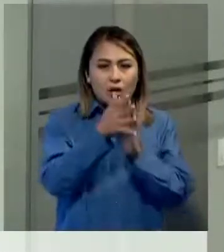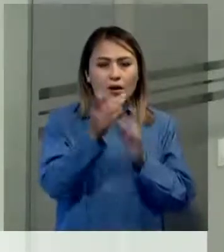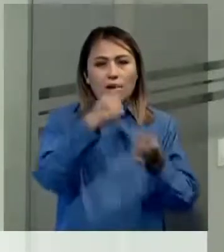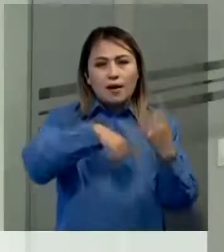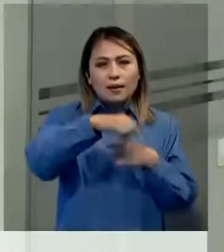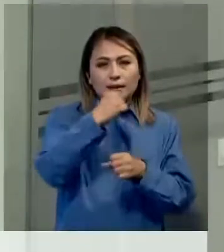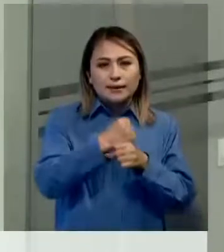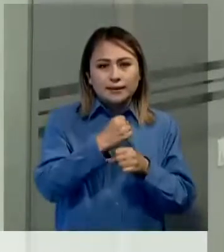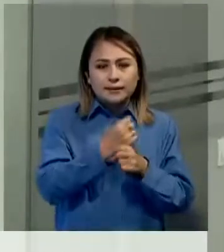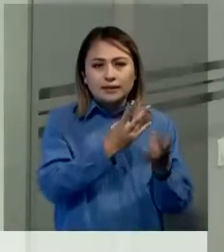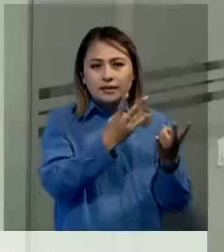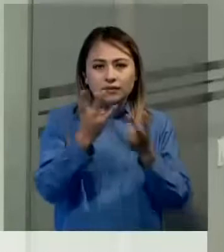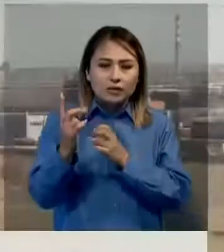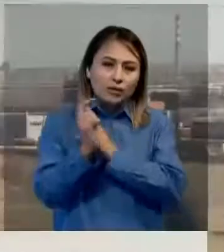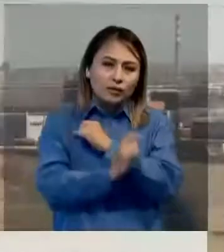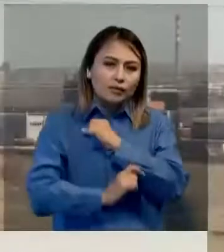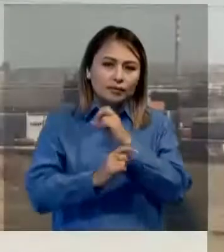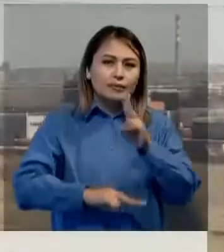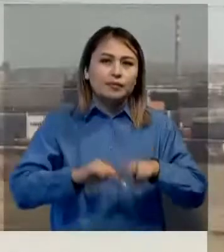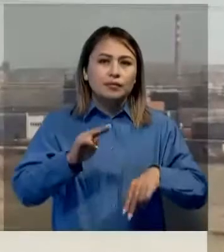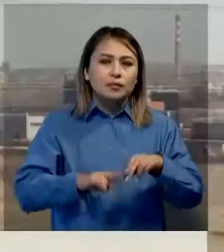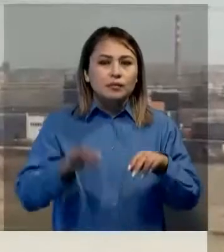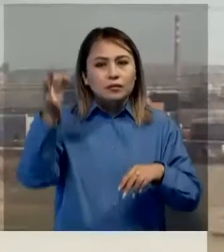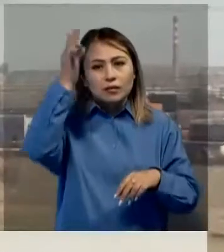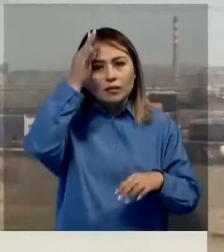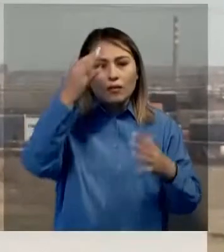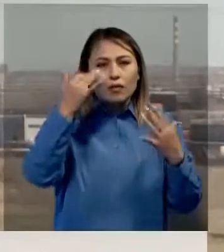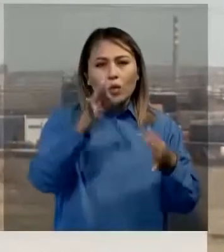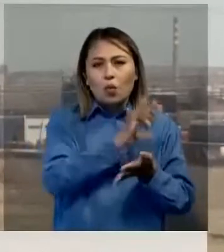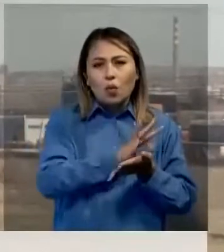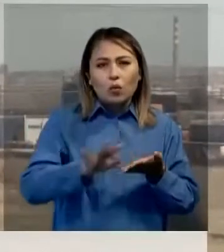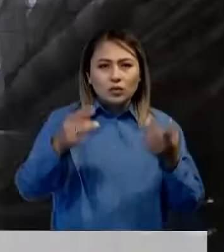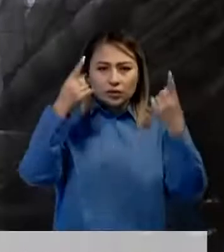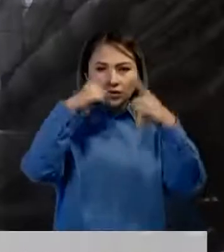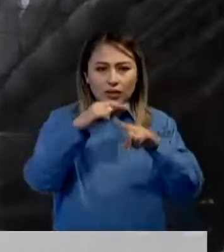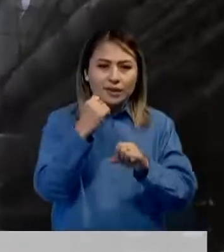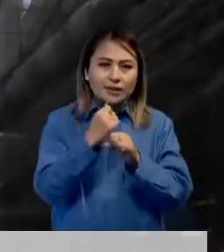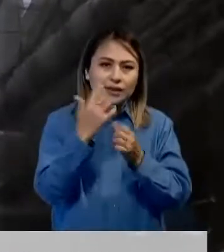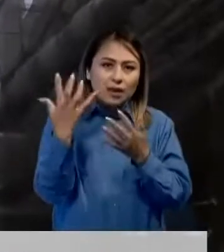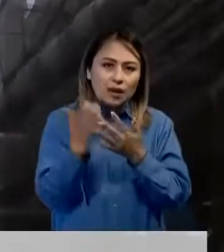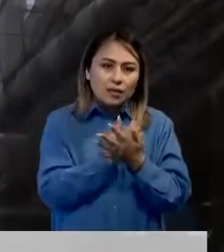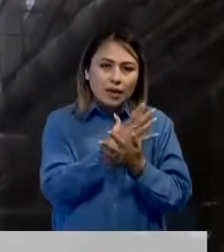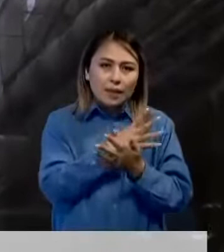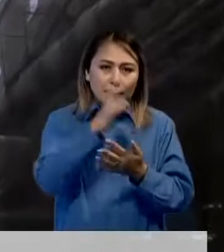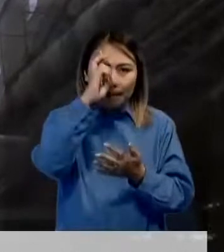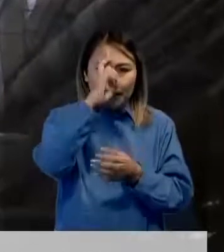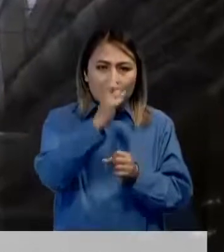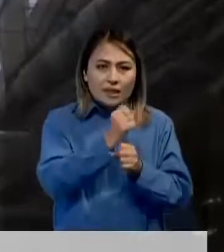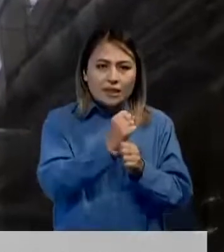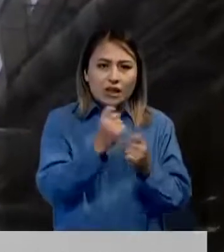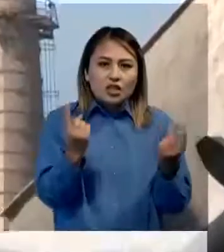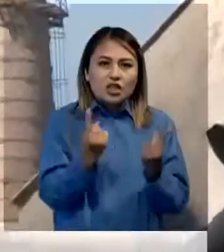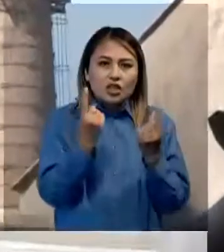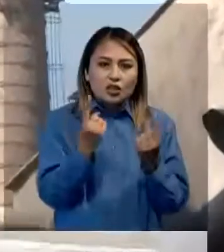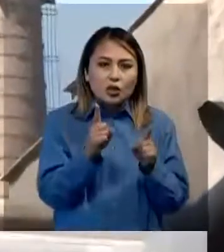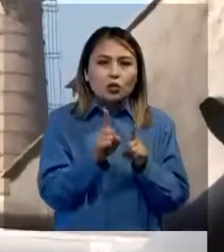одан құрылысқа қажетті материал алуда. Айтпақшы, озық технологияларды қол жетімді ету үшін мемлекет тарапынан жасалып жатқан жеңілдіктер